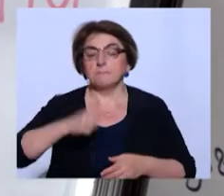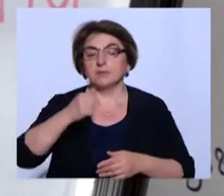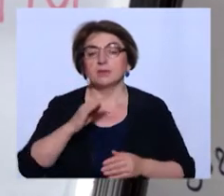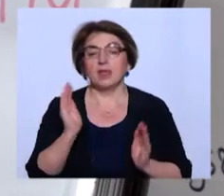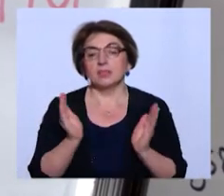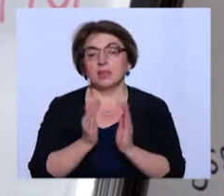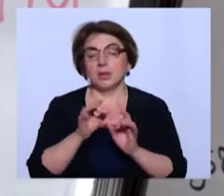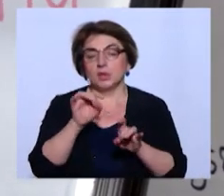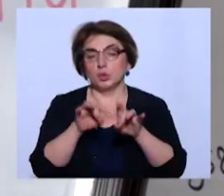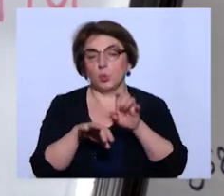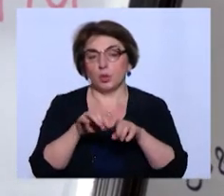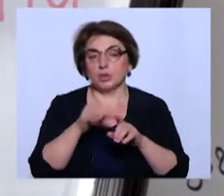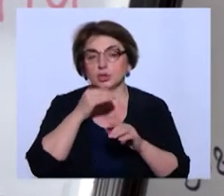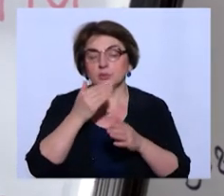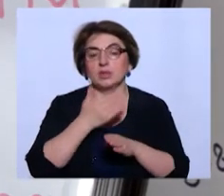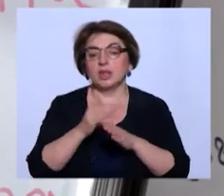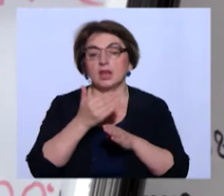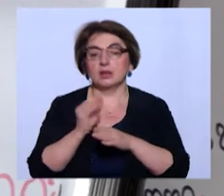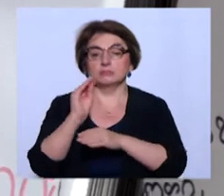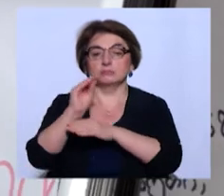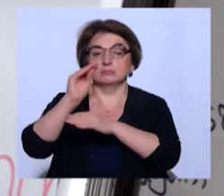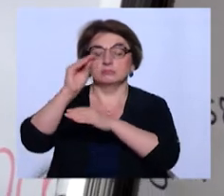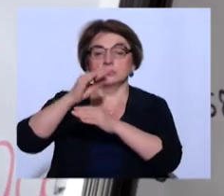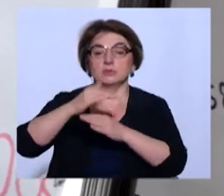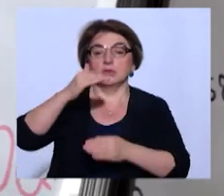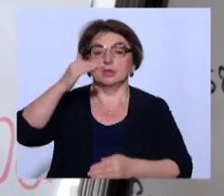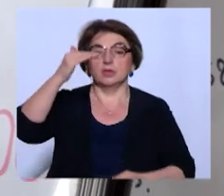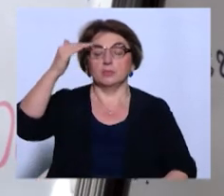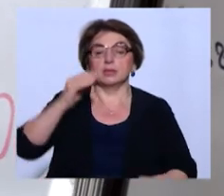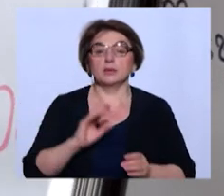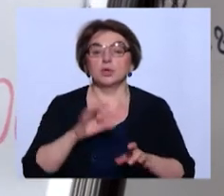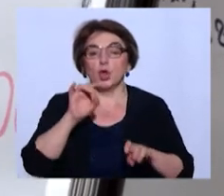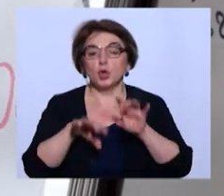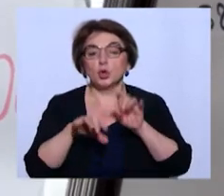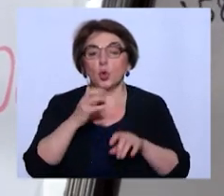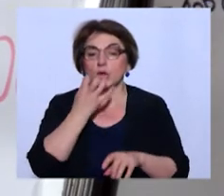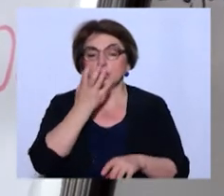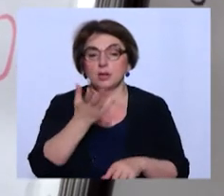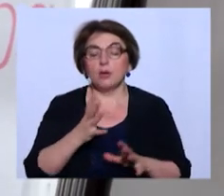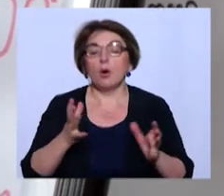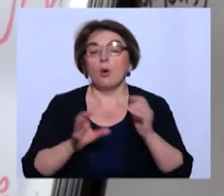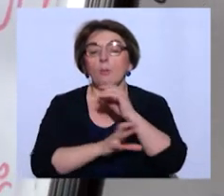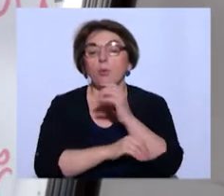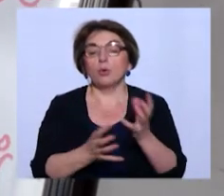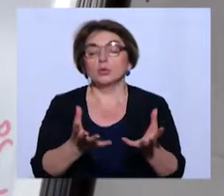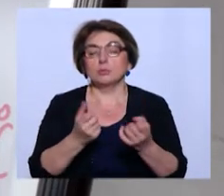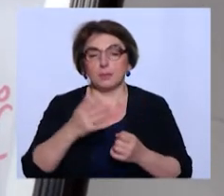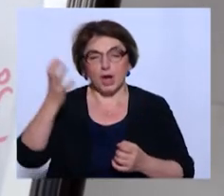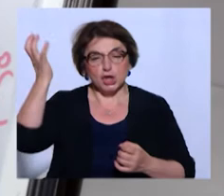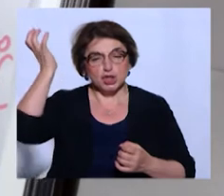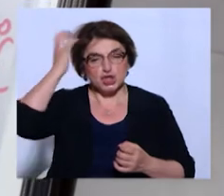დაბალი დუღილის ტემპერატურა და შემდეგ დუღილის ტემპერატურა იზრდება თანდათანობით. და ბოლოს მიიღება მაზუთი